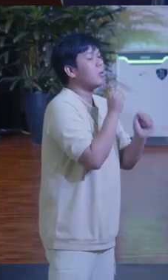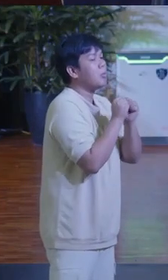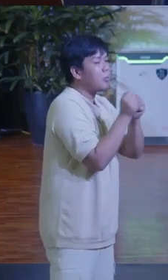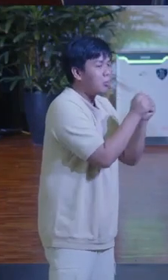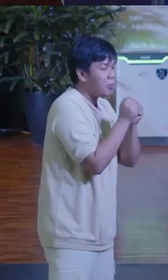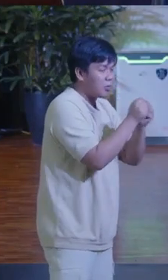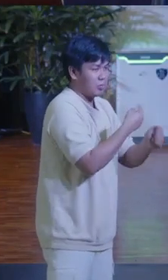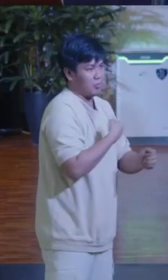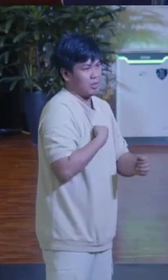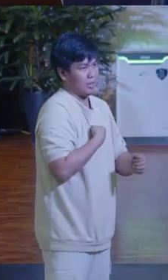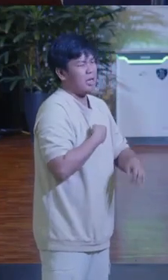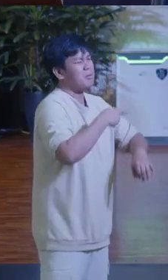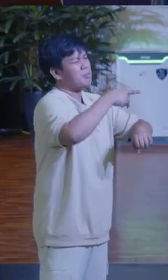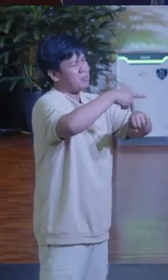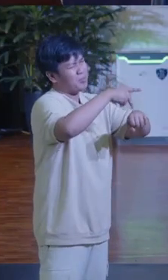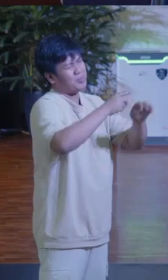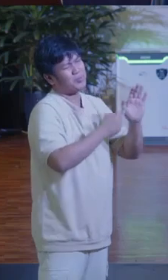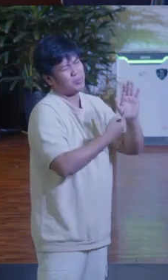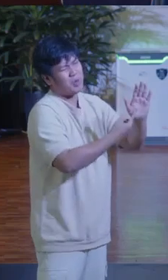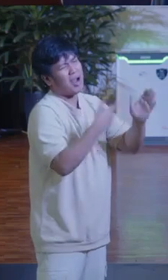Nanghina na naman si Pedro.